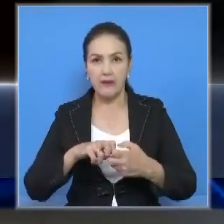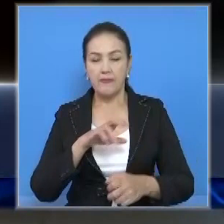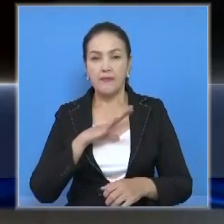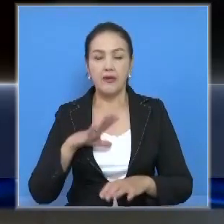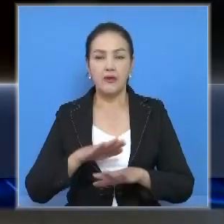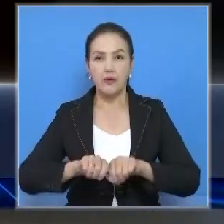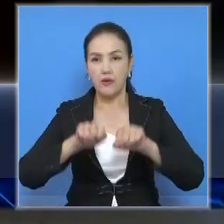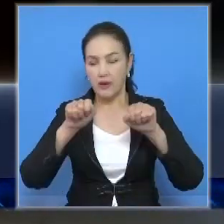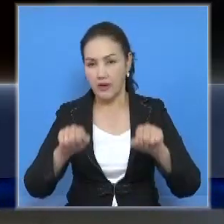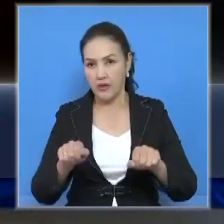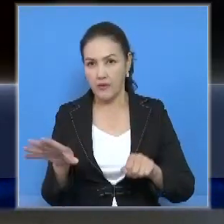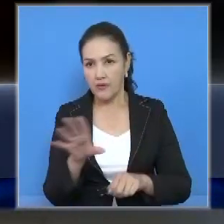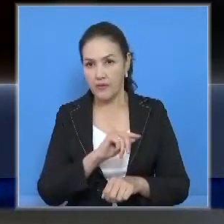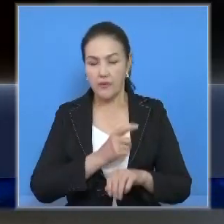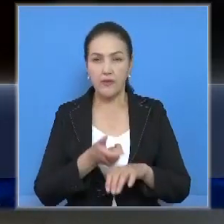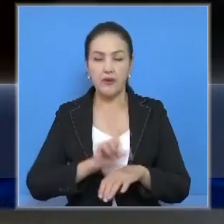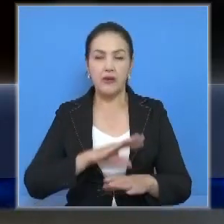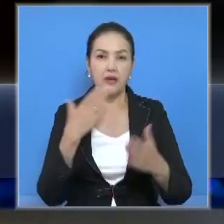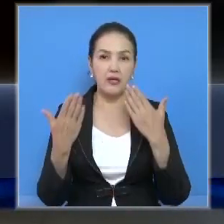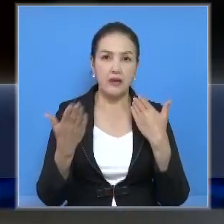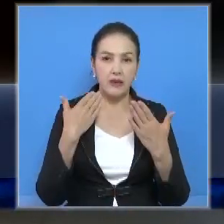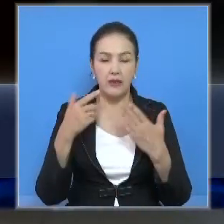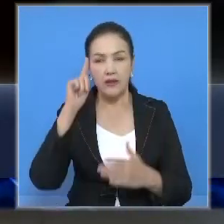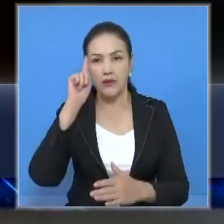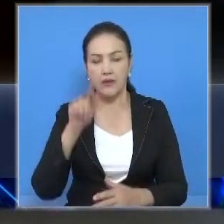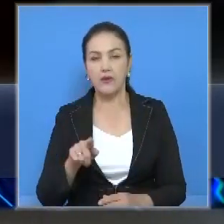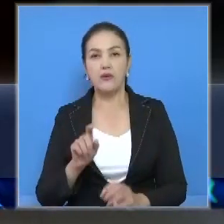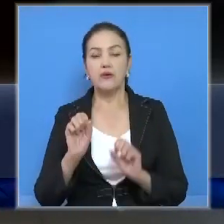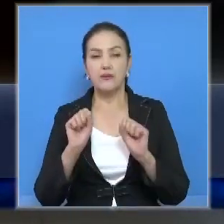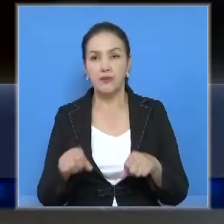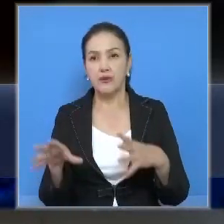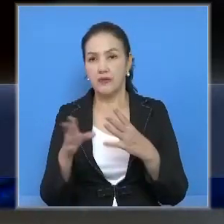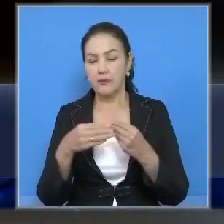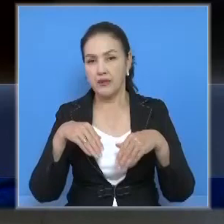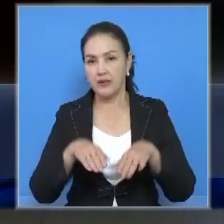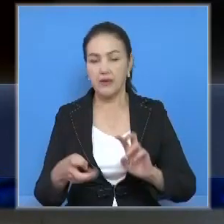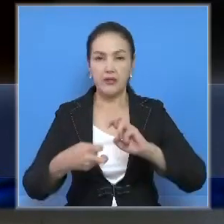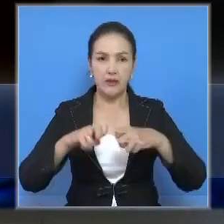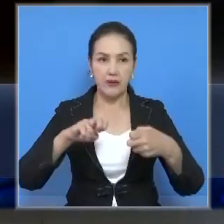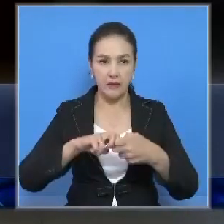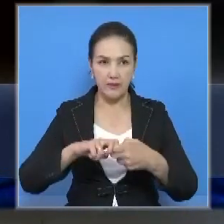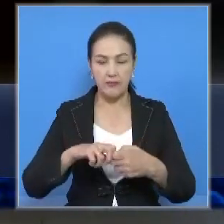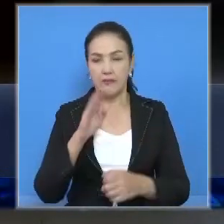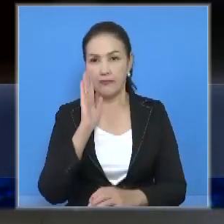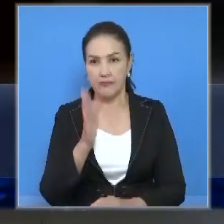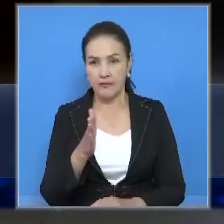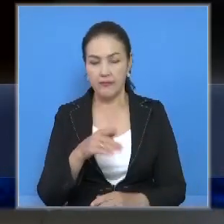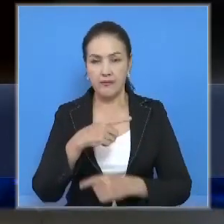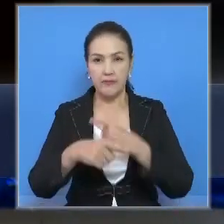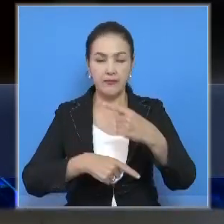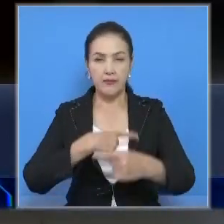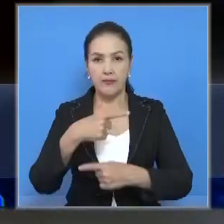все открыто разговаривали, узнали то, что можно совместно решать все эти проблемы, и будем в